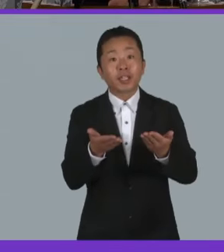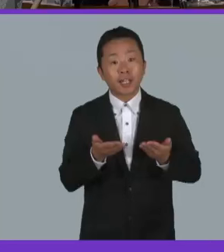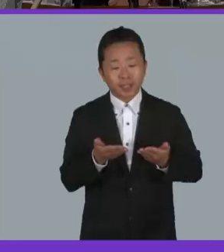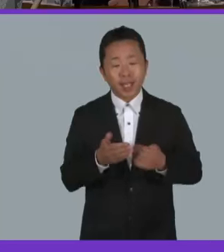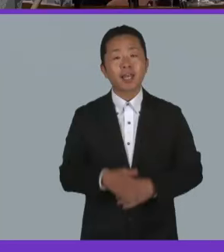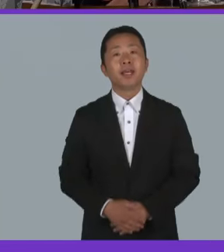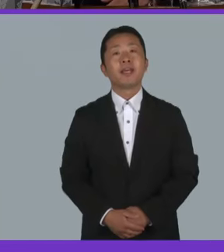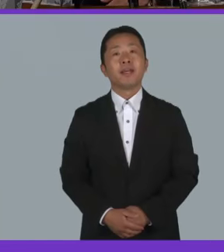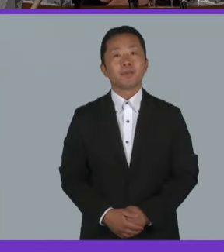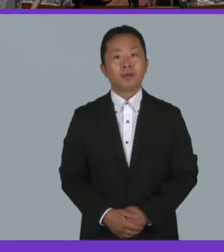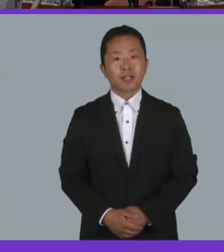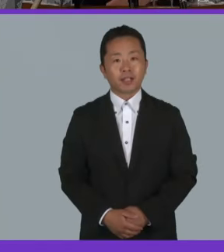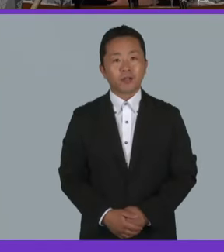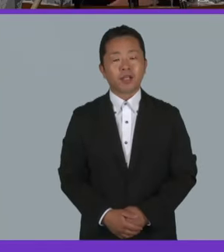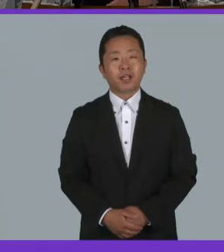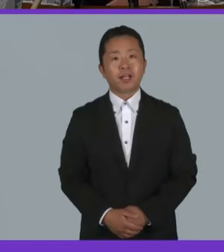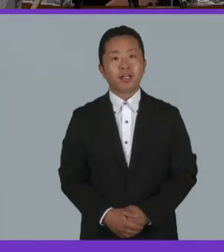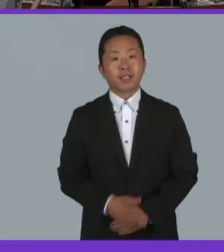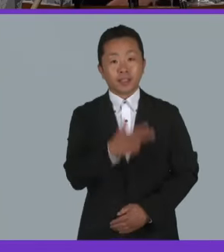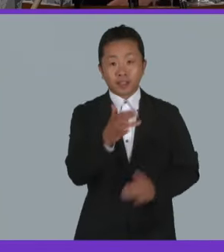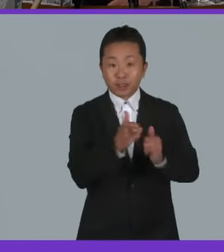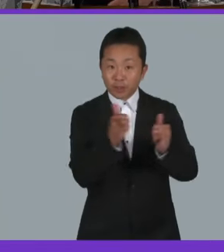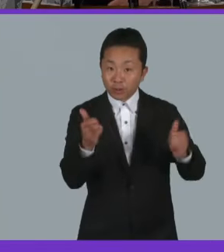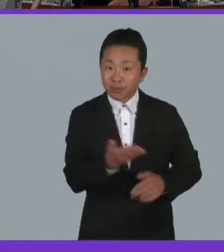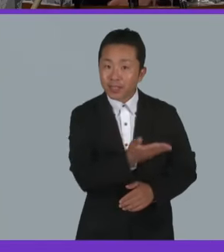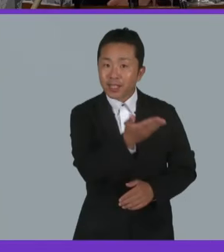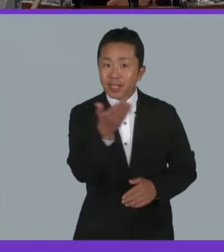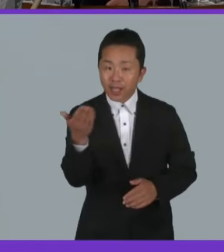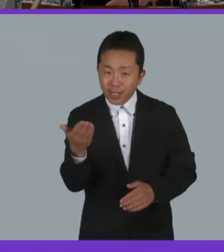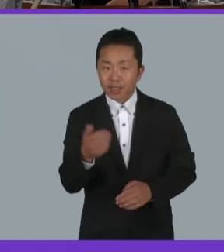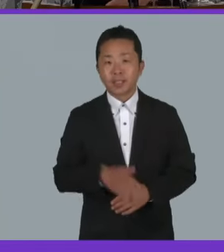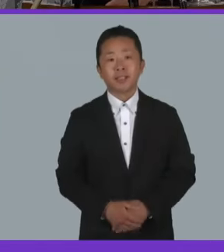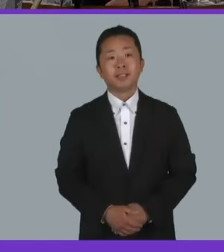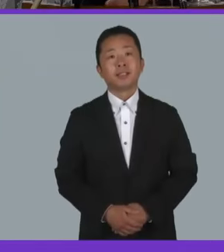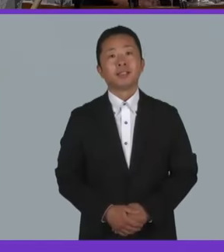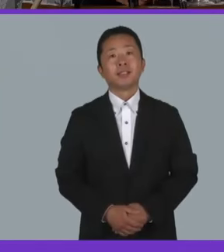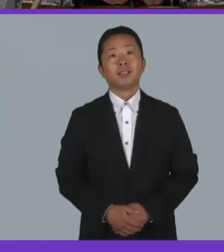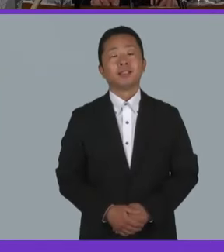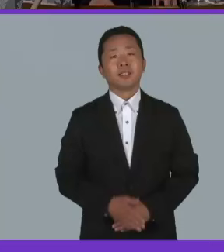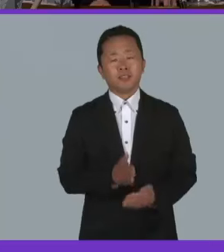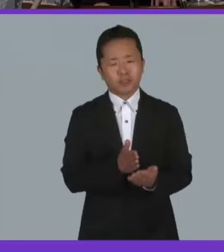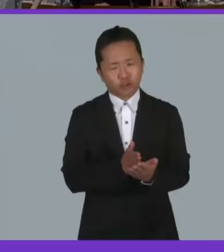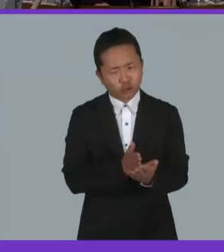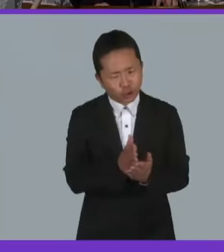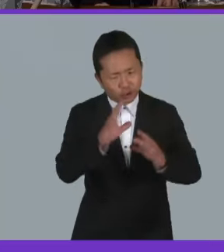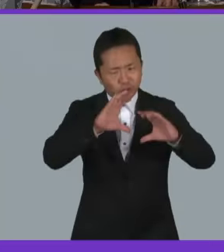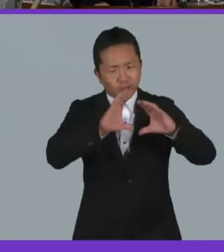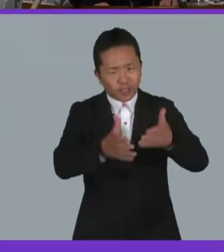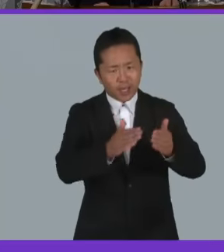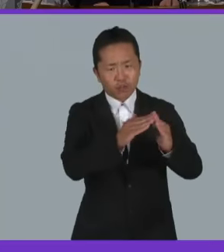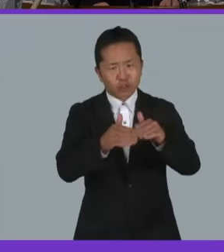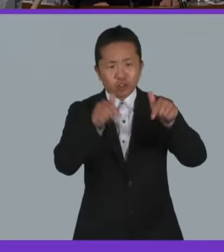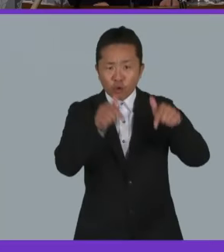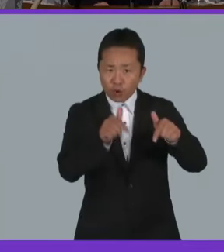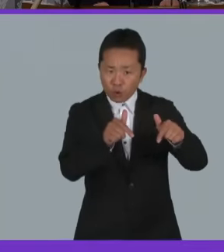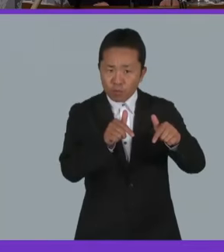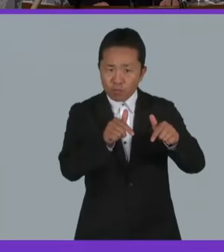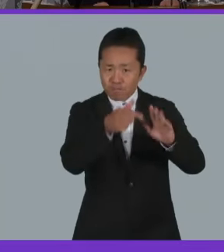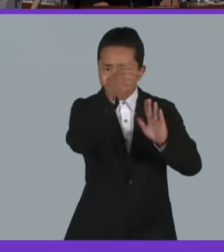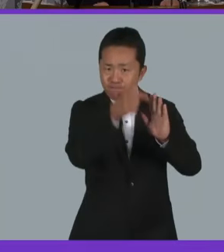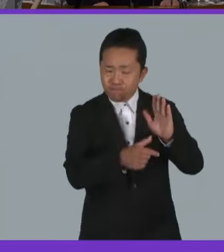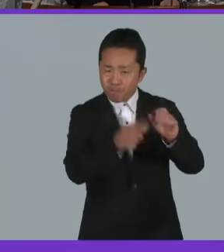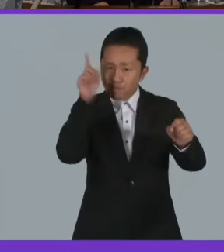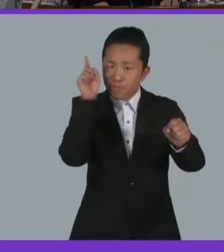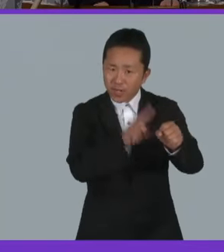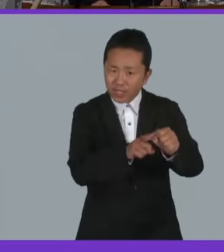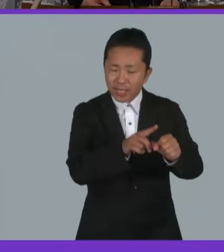の市民の皆さんが、突き抜ける世界都市京都ということで、市政に非常に期待を持